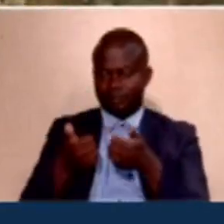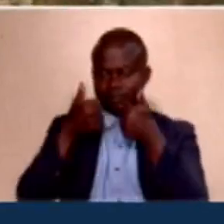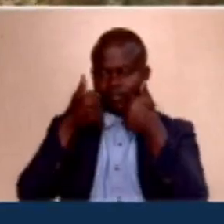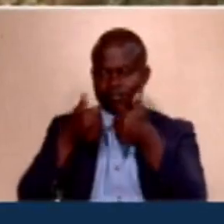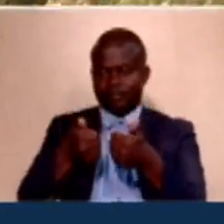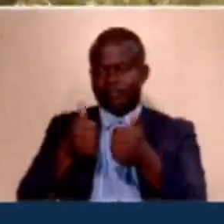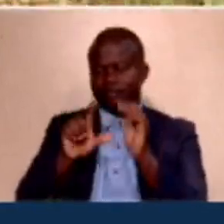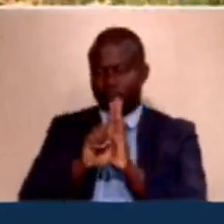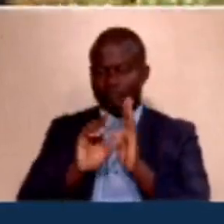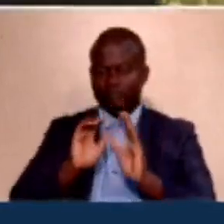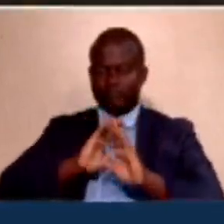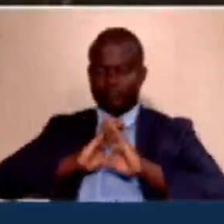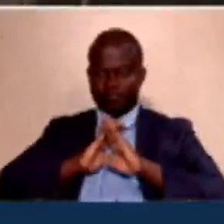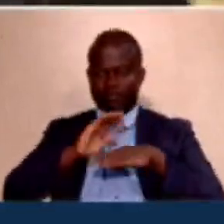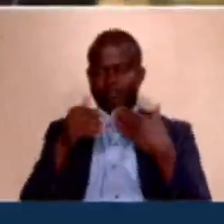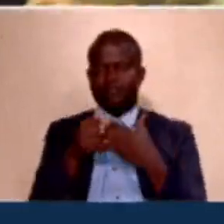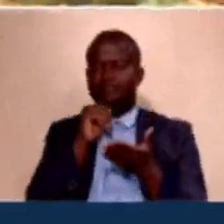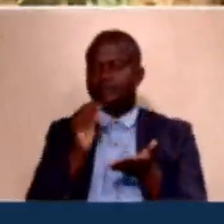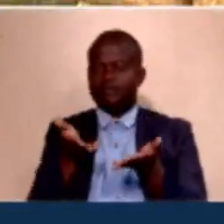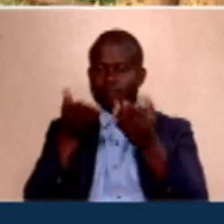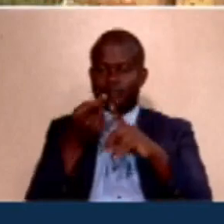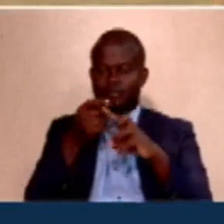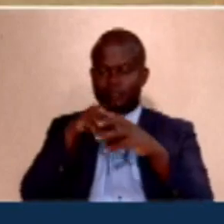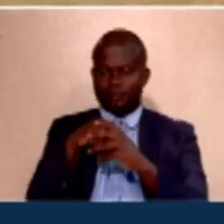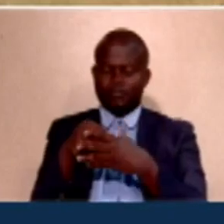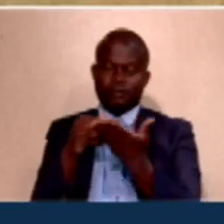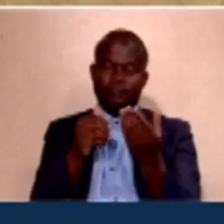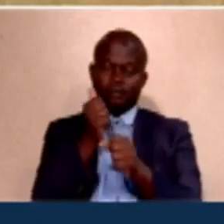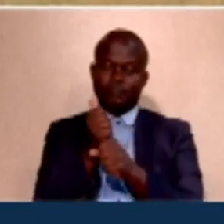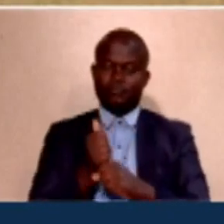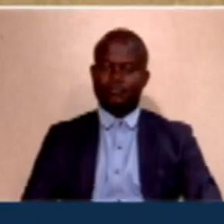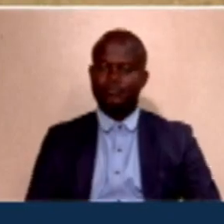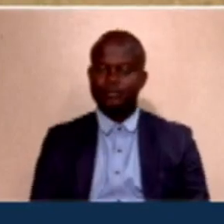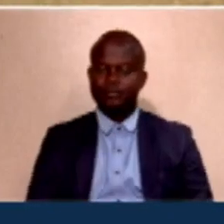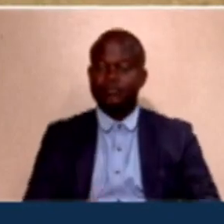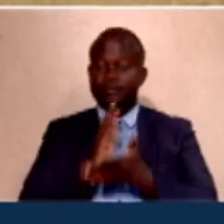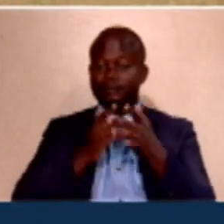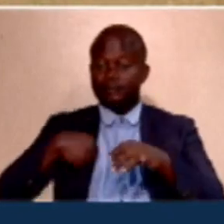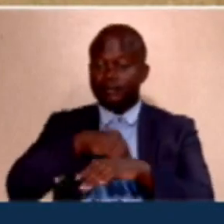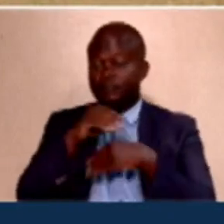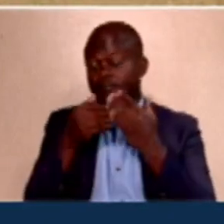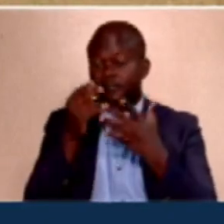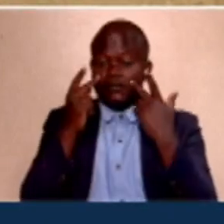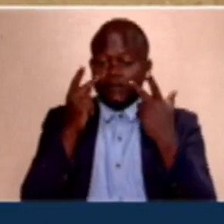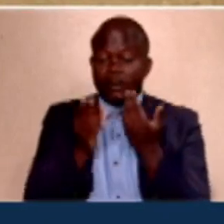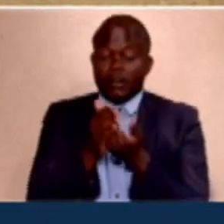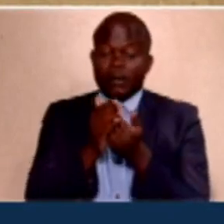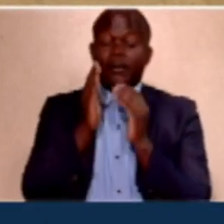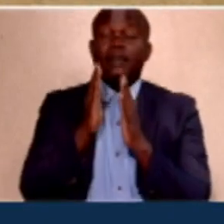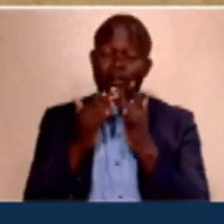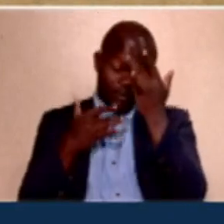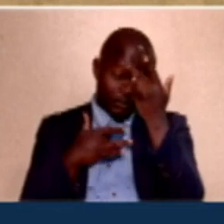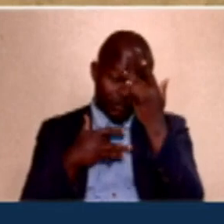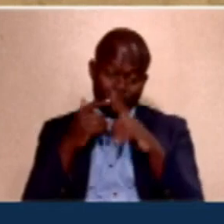mabwiriza y'ubwirinzi no kutagira aho bazamura ibiciro by'ibikomoka ku matungo hari aho tubona aborozi batubwira ko barwaje